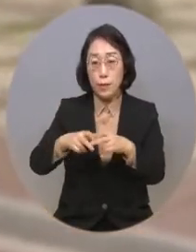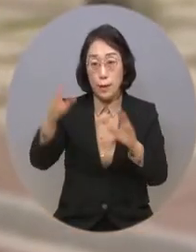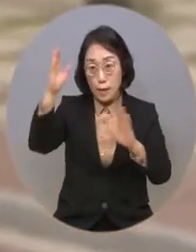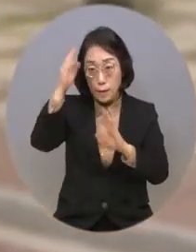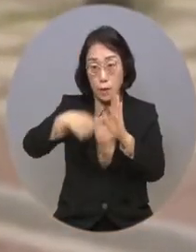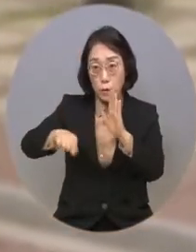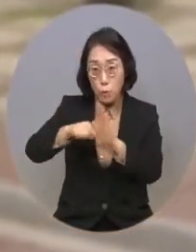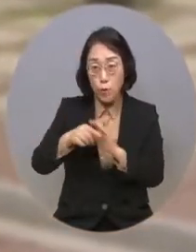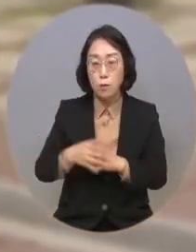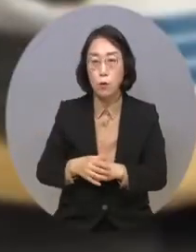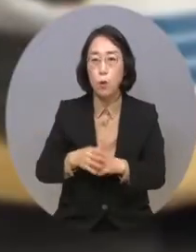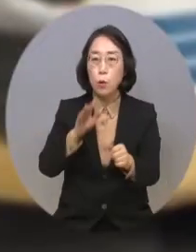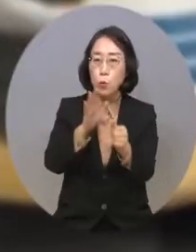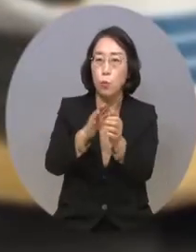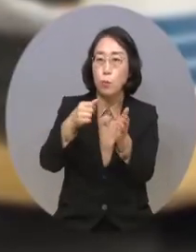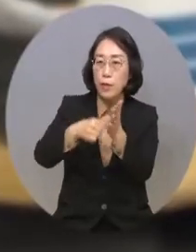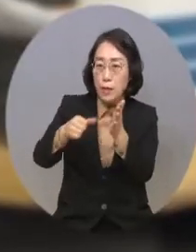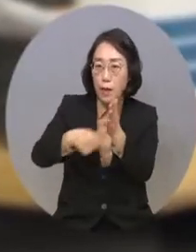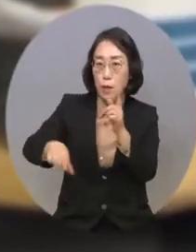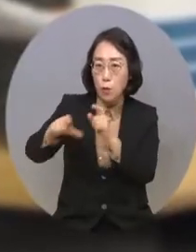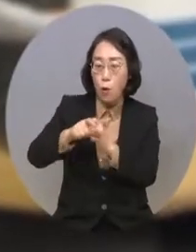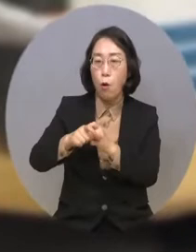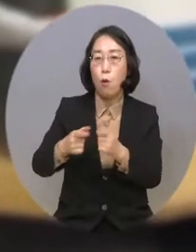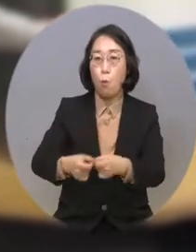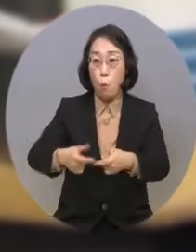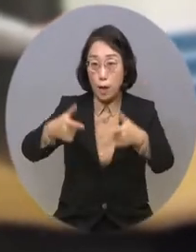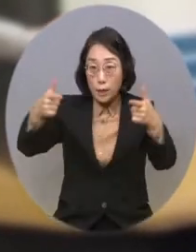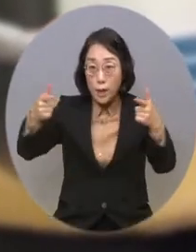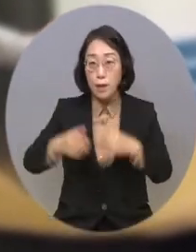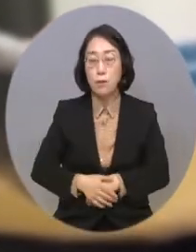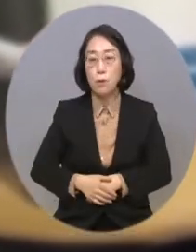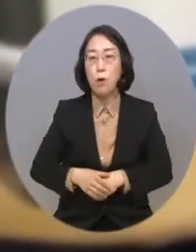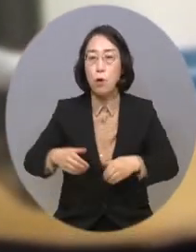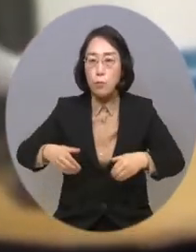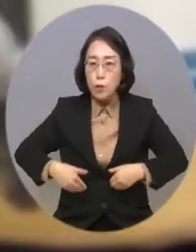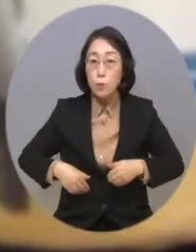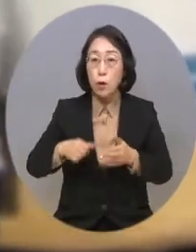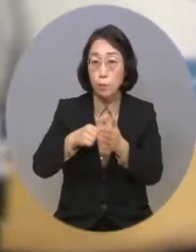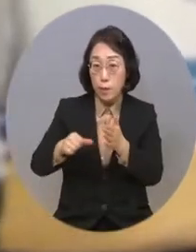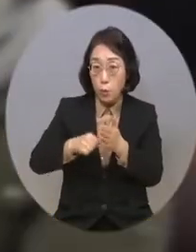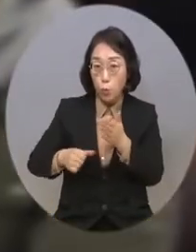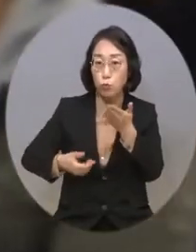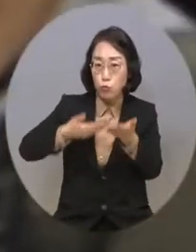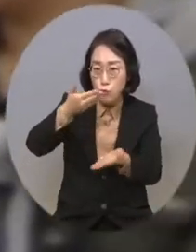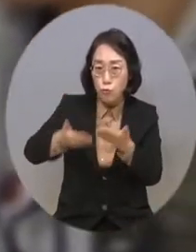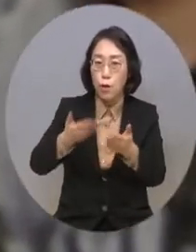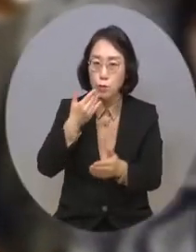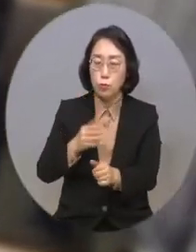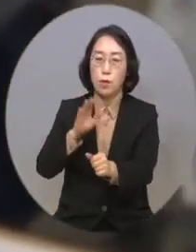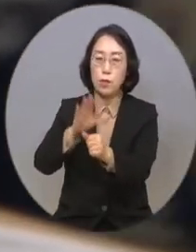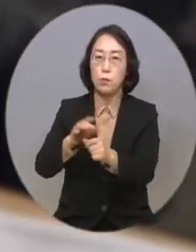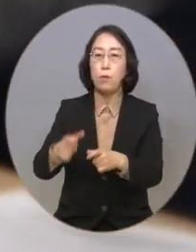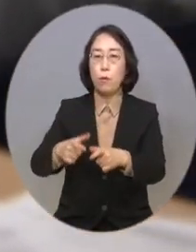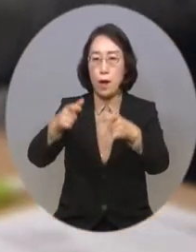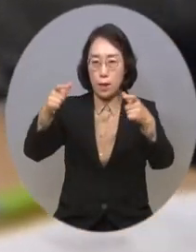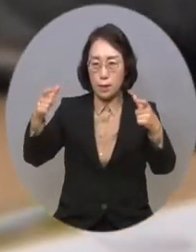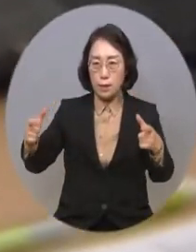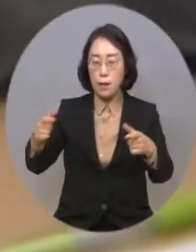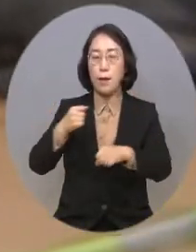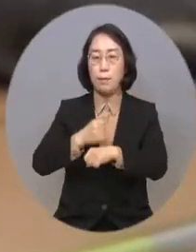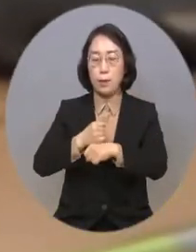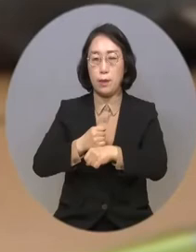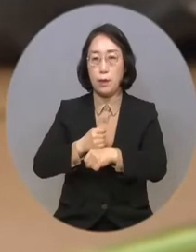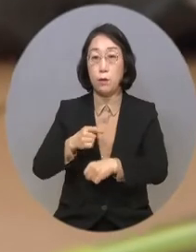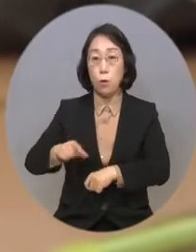지원 보조기기 지원도 한층 강화되어 대학이 필요한 보조기기를 제공할 수 있도록 지원을 확대합니다.